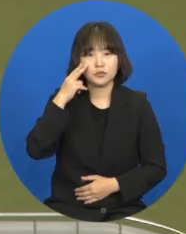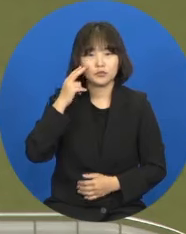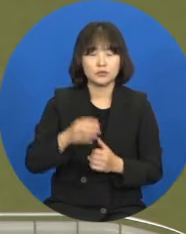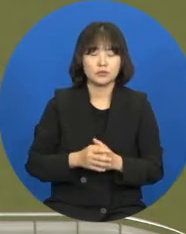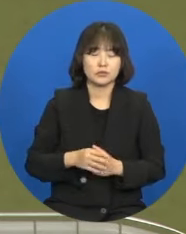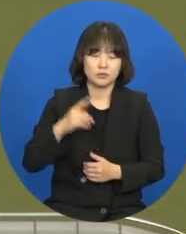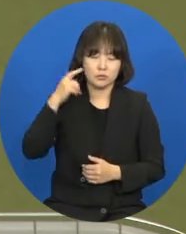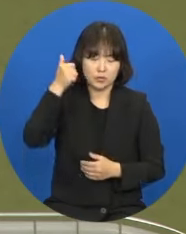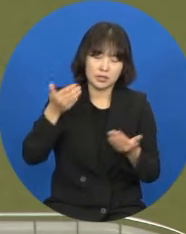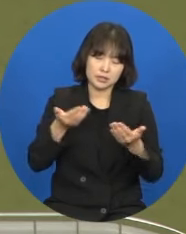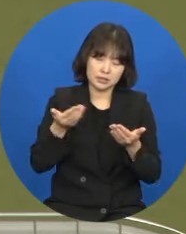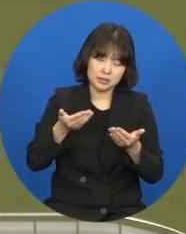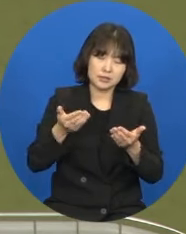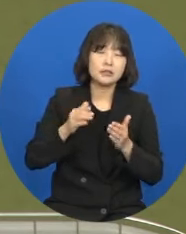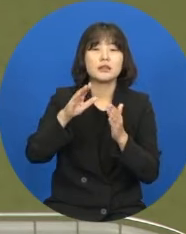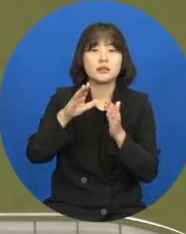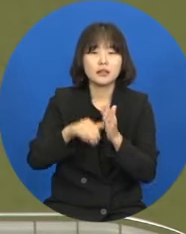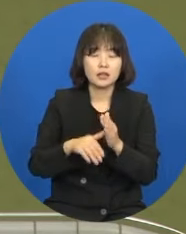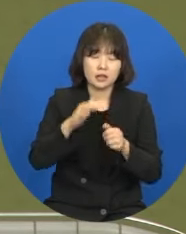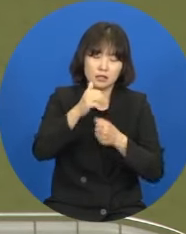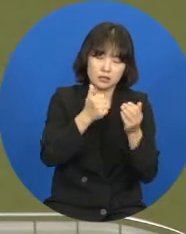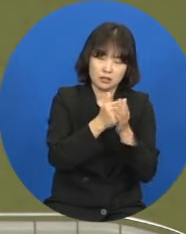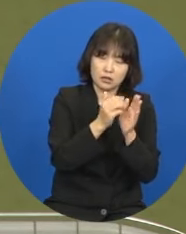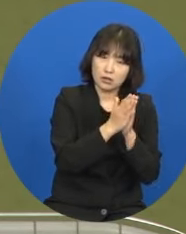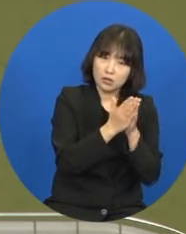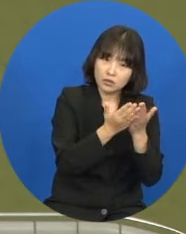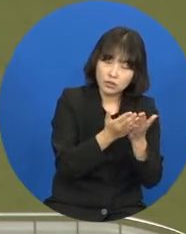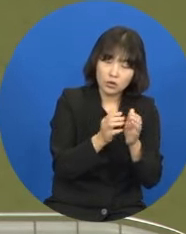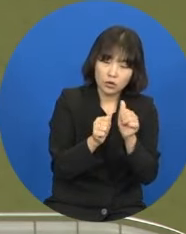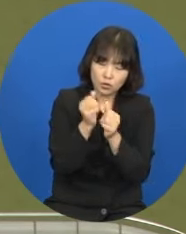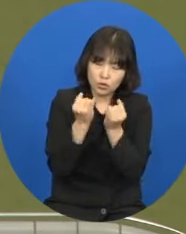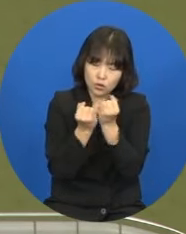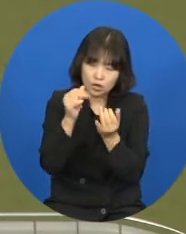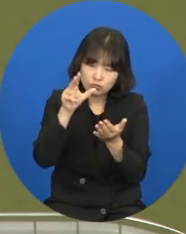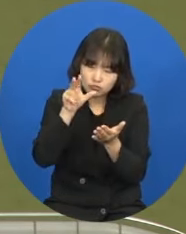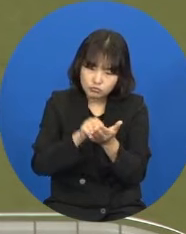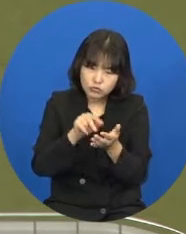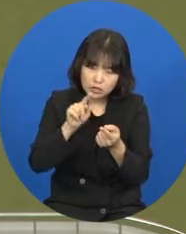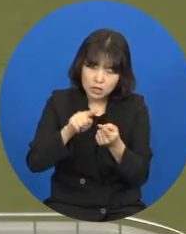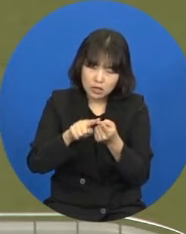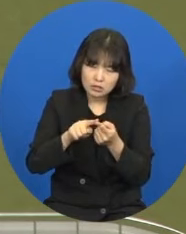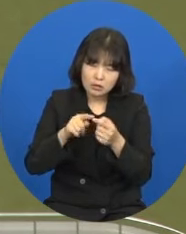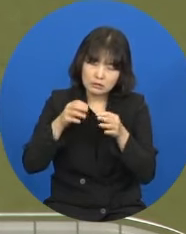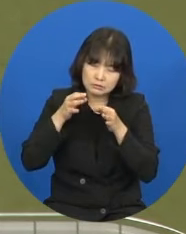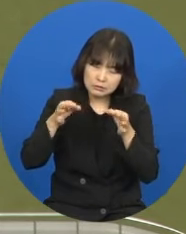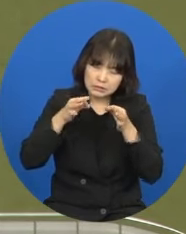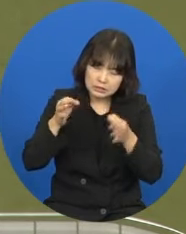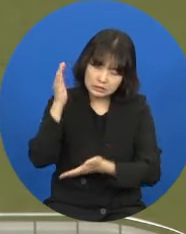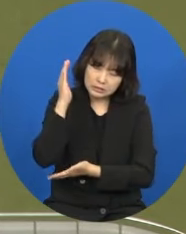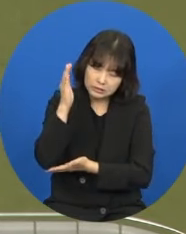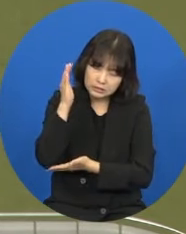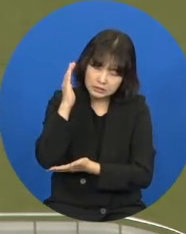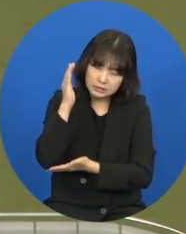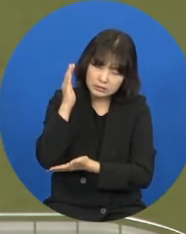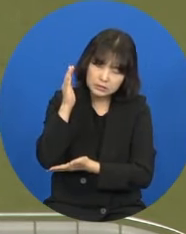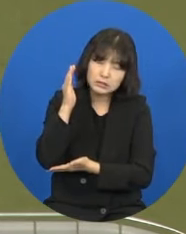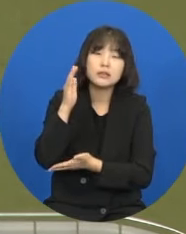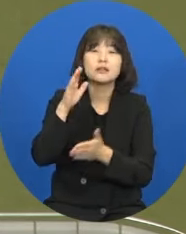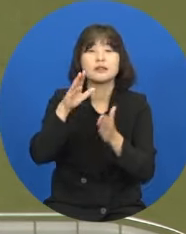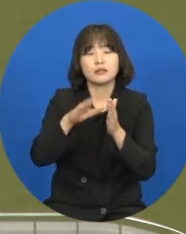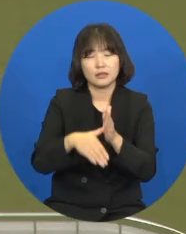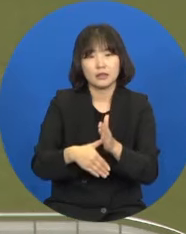회를 하면서 성적으로 성애가인 를 외치고 설교하고 그렇게 막 한참